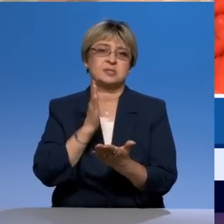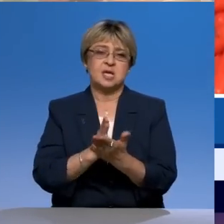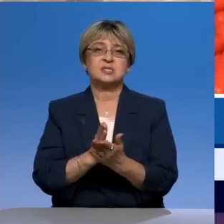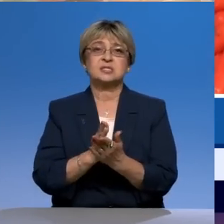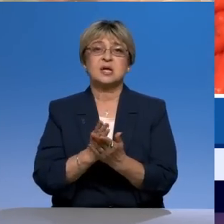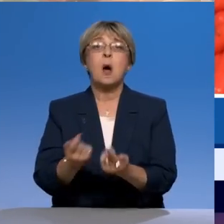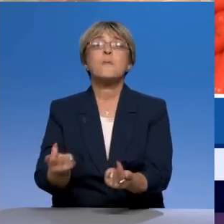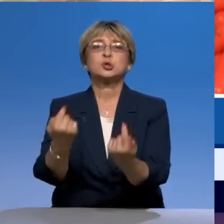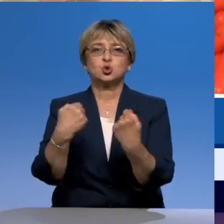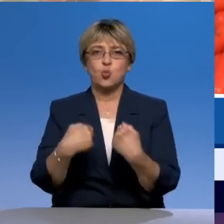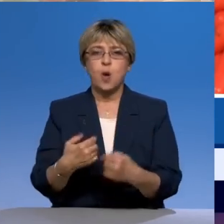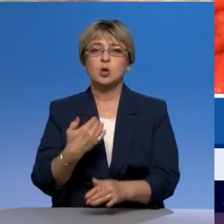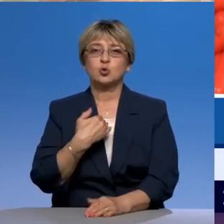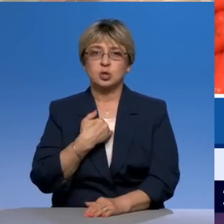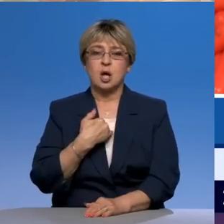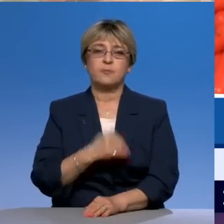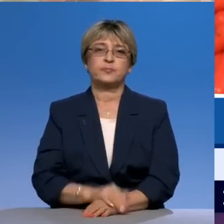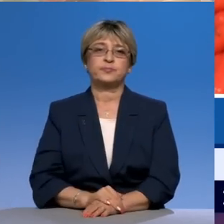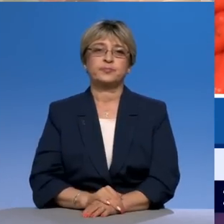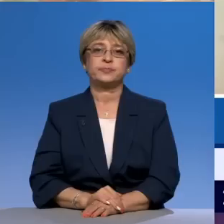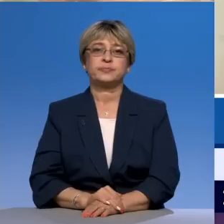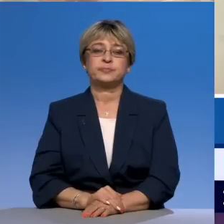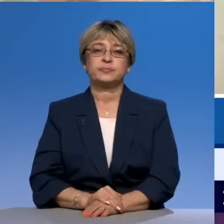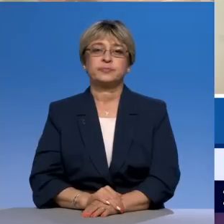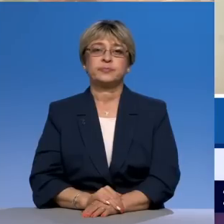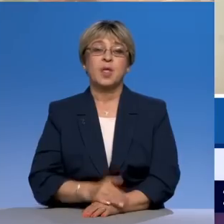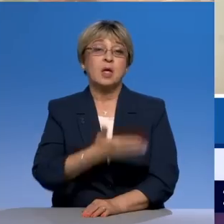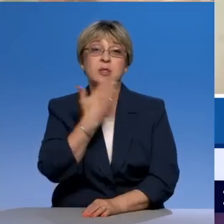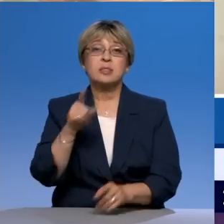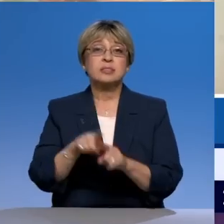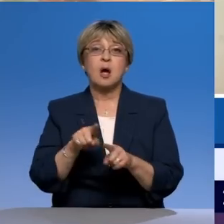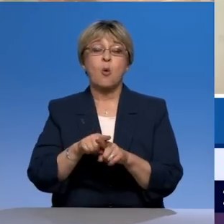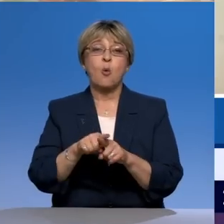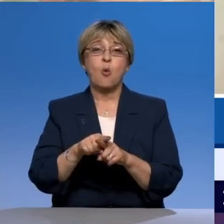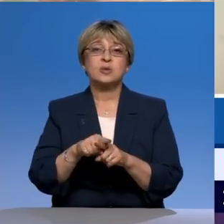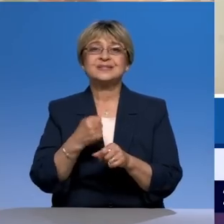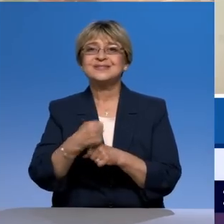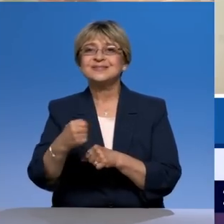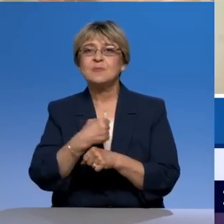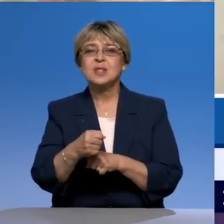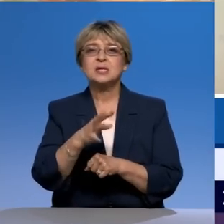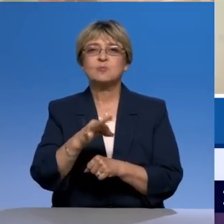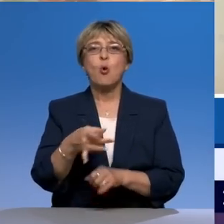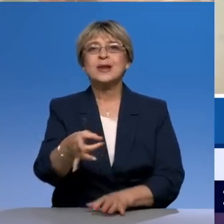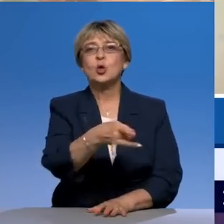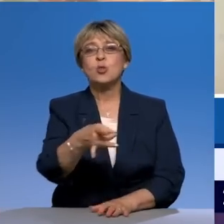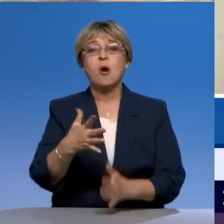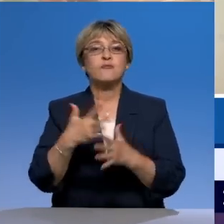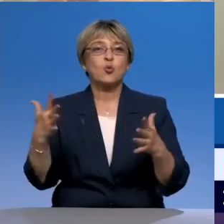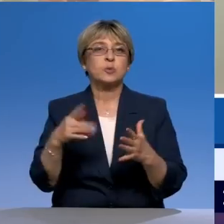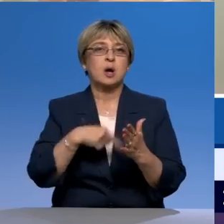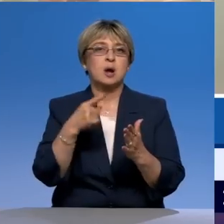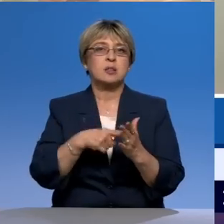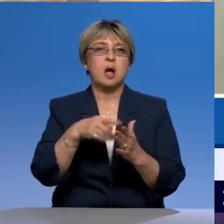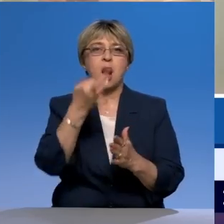нашу страну и наших пациентов также поддерживают. Нет такой дискриминации по региональному признаку, что, например, там большие города завалены,